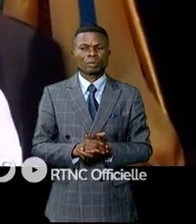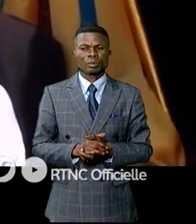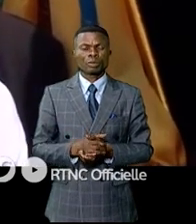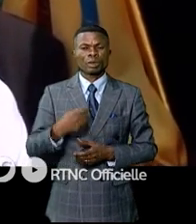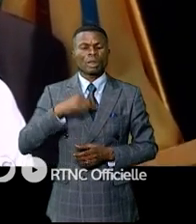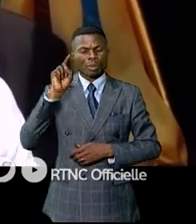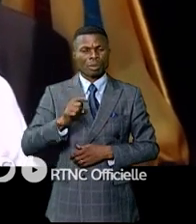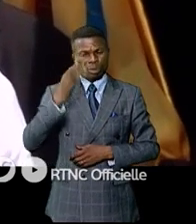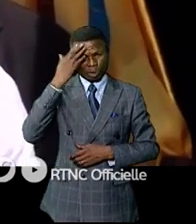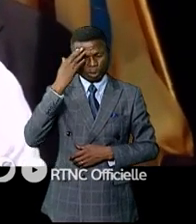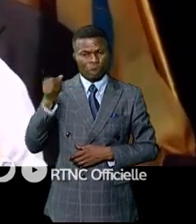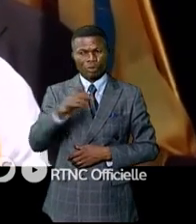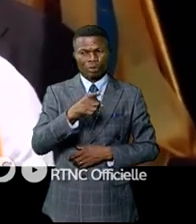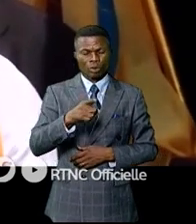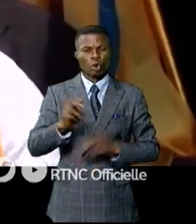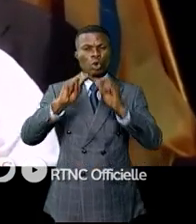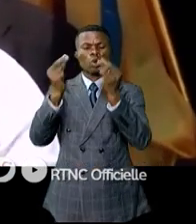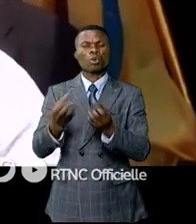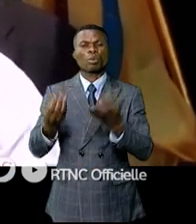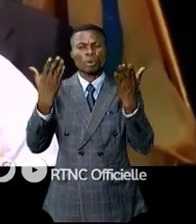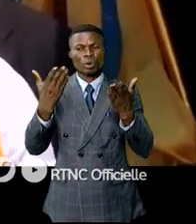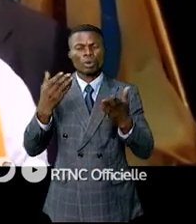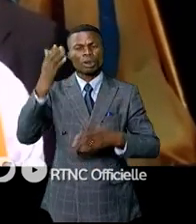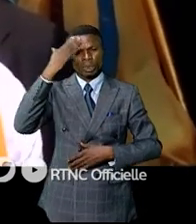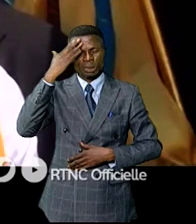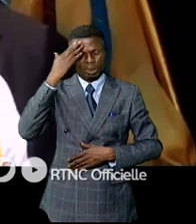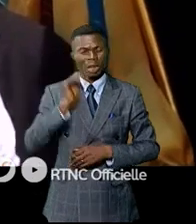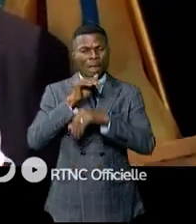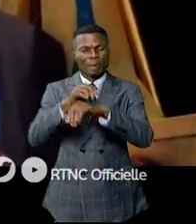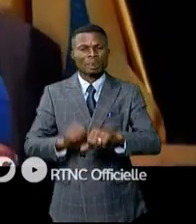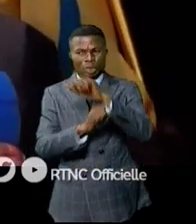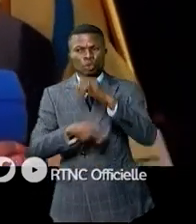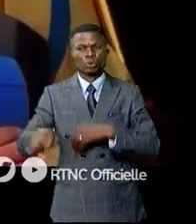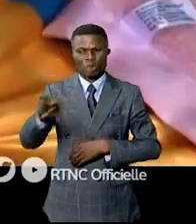Je voudrais savoir, vous avez combien de brigades pour que je sache comment intervenir.